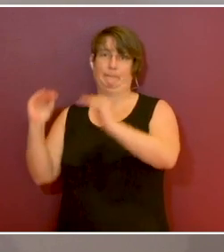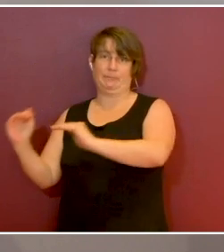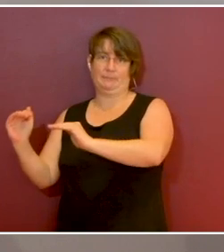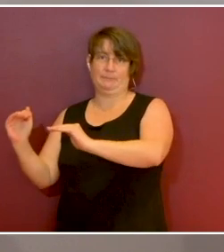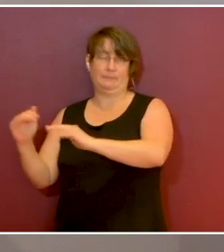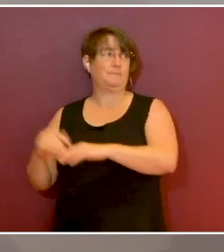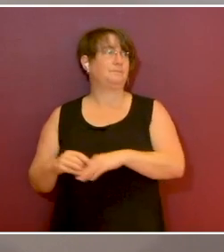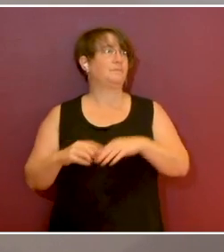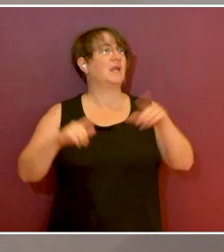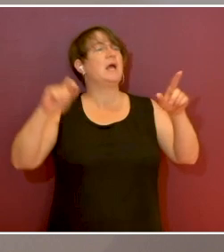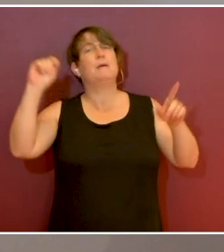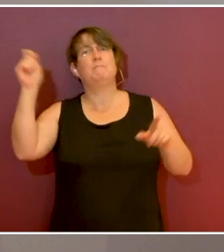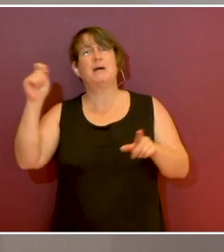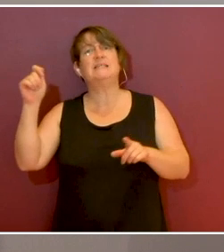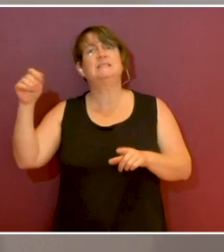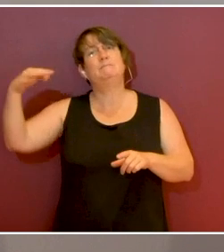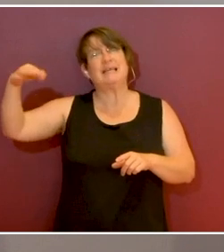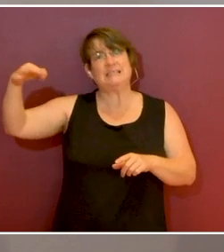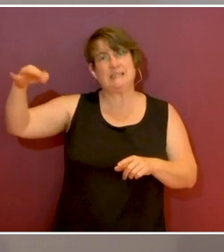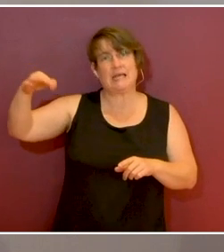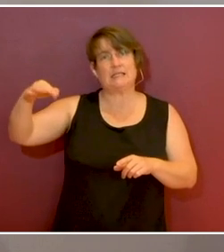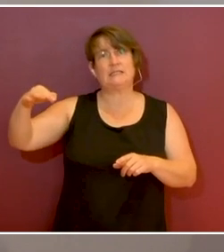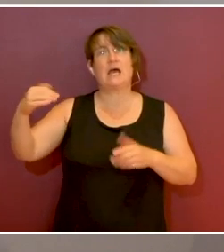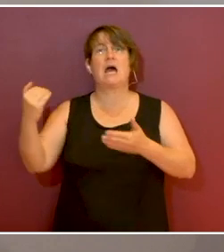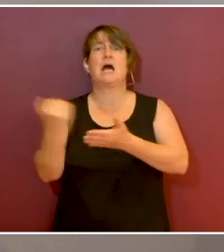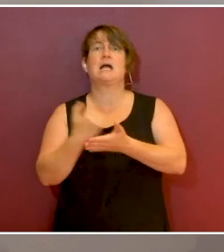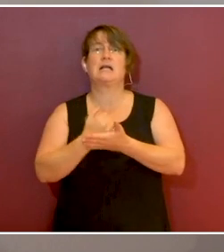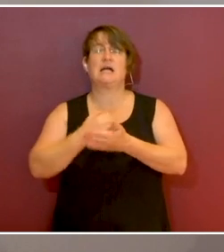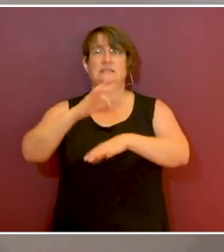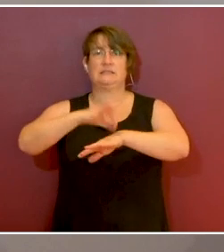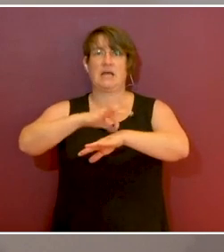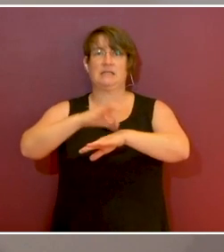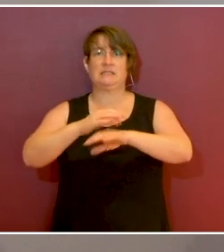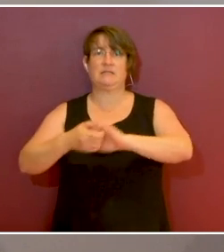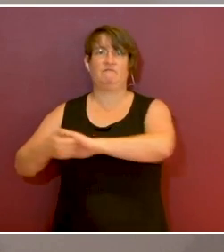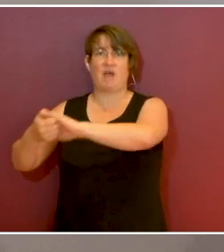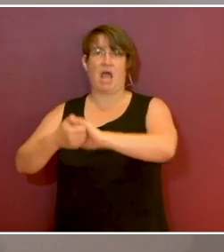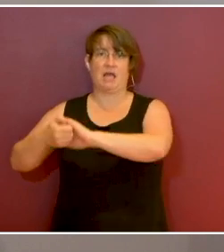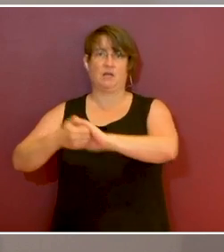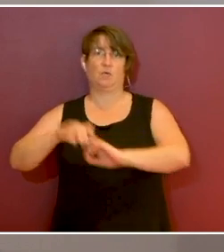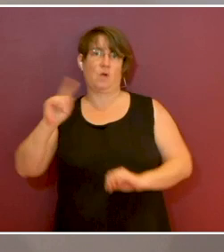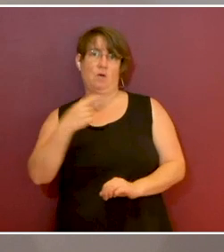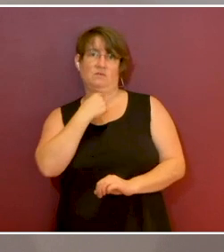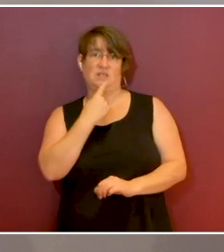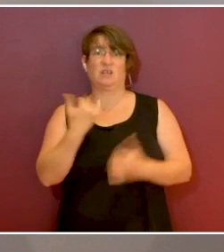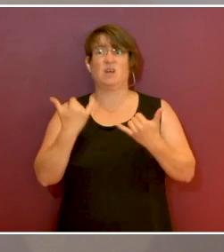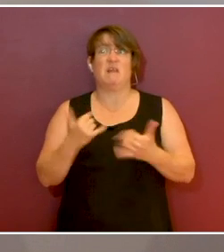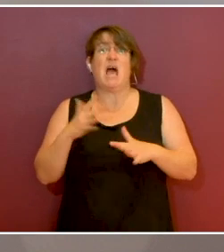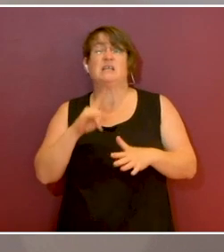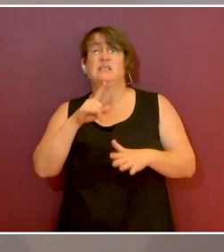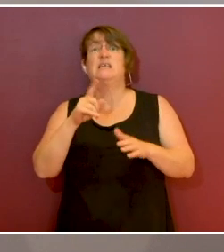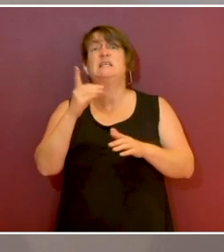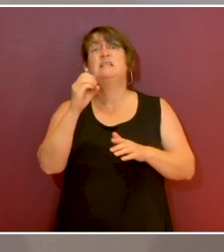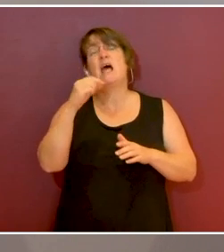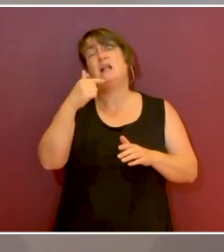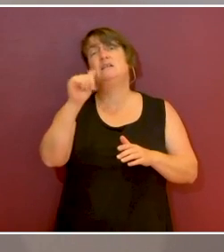Die Ärztliche Vereinigung hat gerade heute gesagt, wir dramatisieren vielleicht zu sehr diese Delta-Entwicklung. Wie